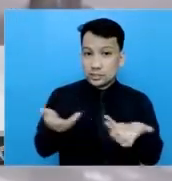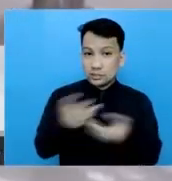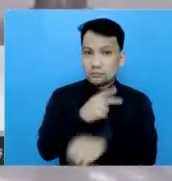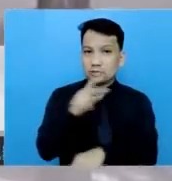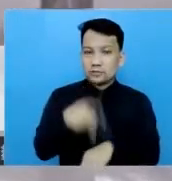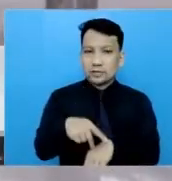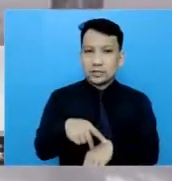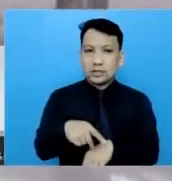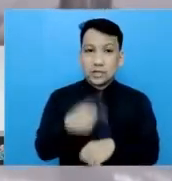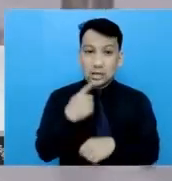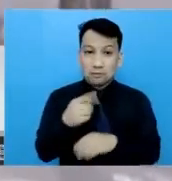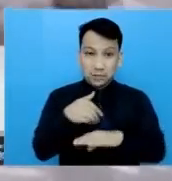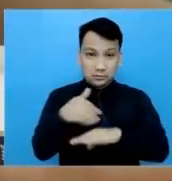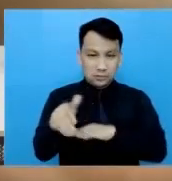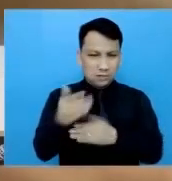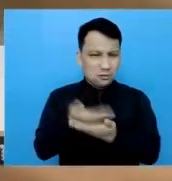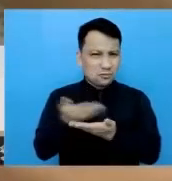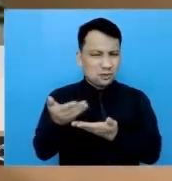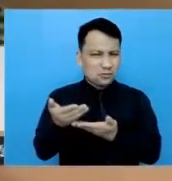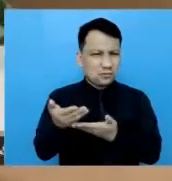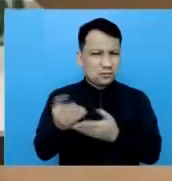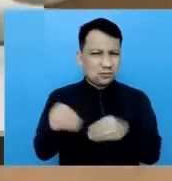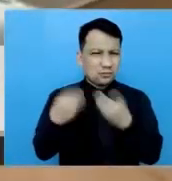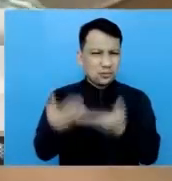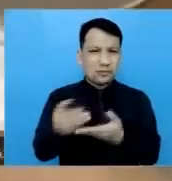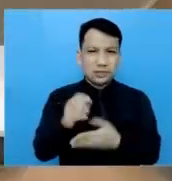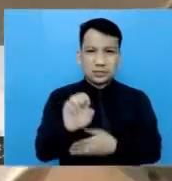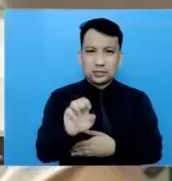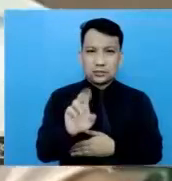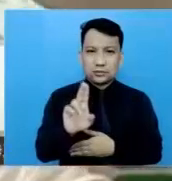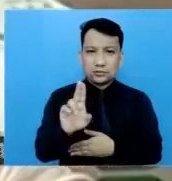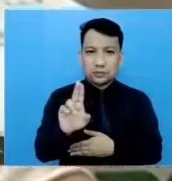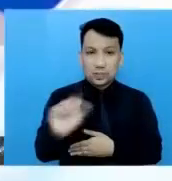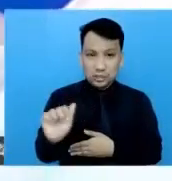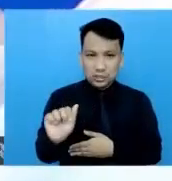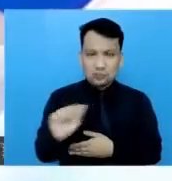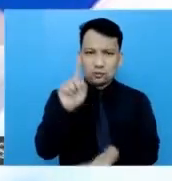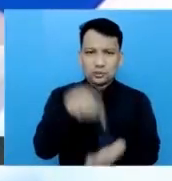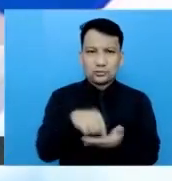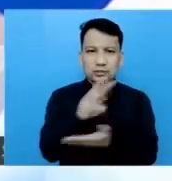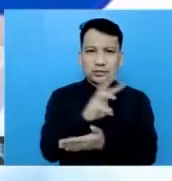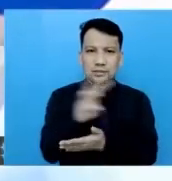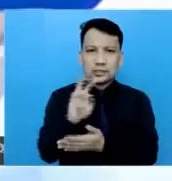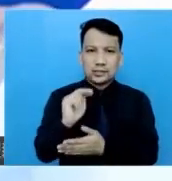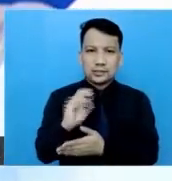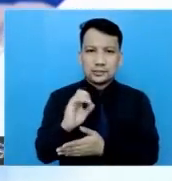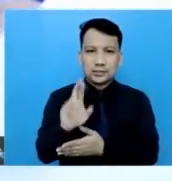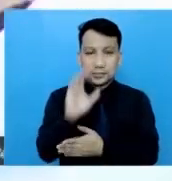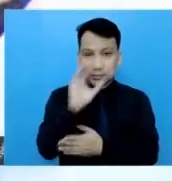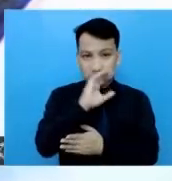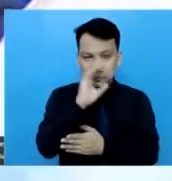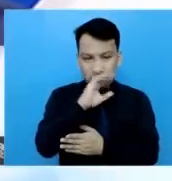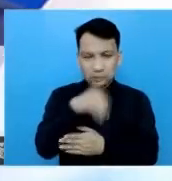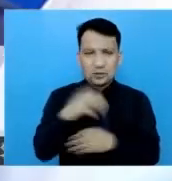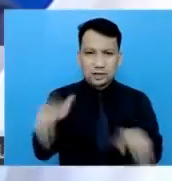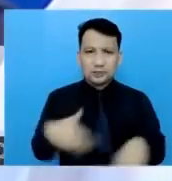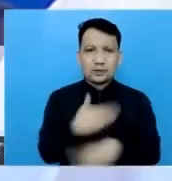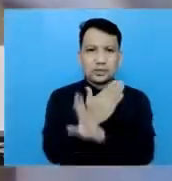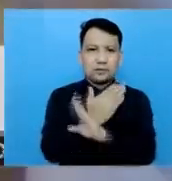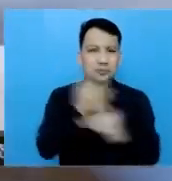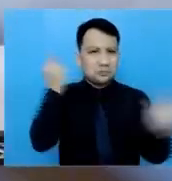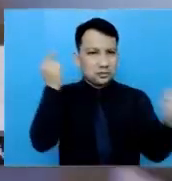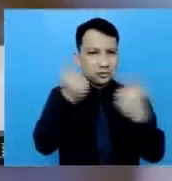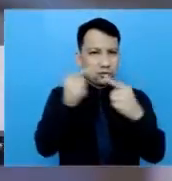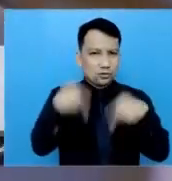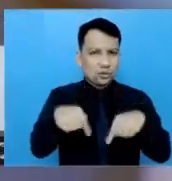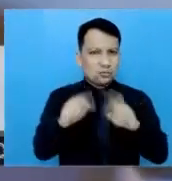yung mabibigyan pa ng EUA na sa 1,600 participants sa NCR, Cebu at Davao ang target sa